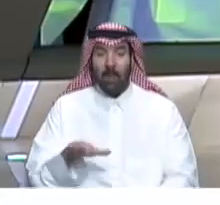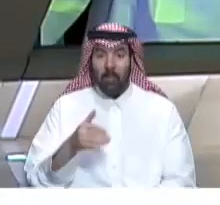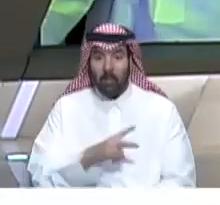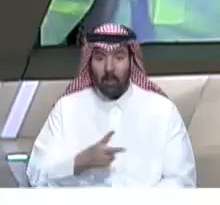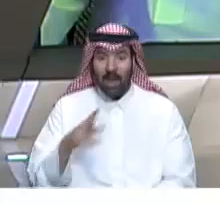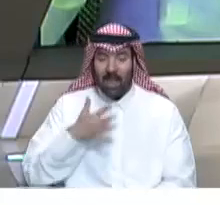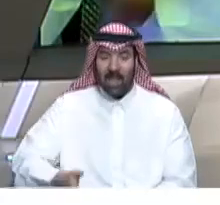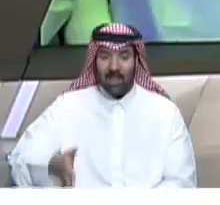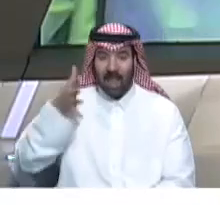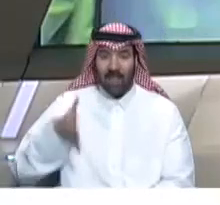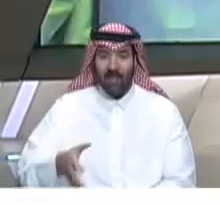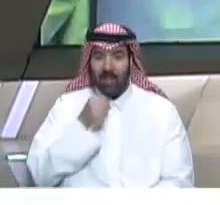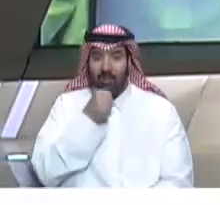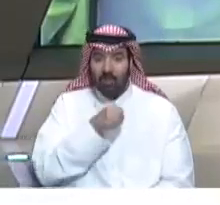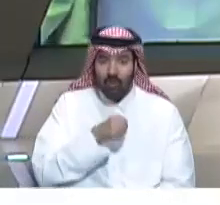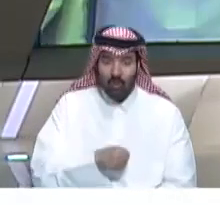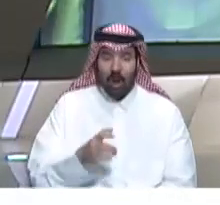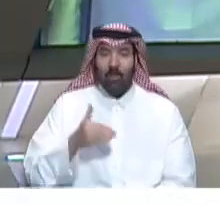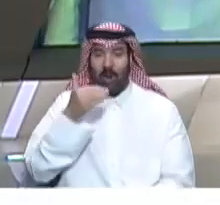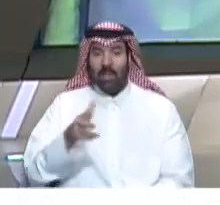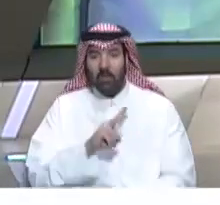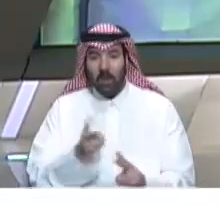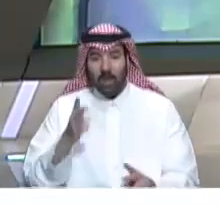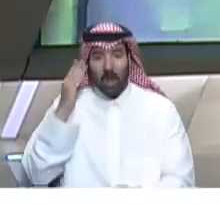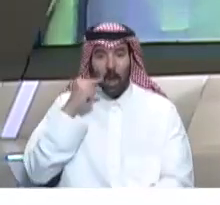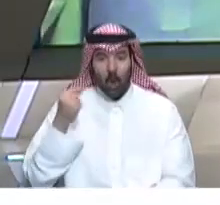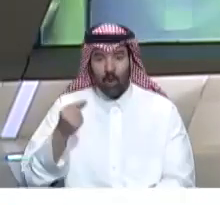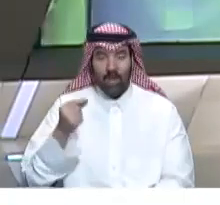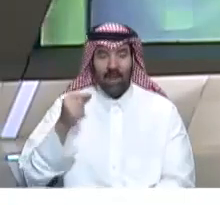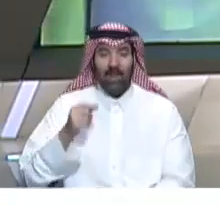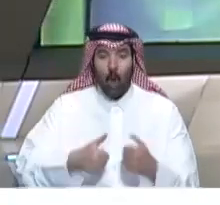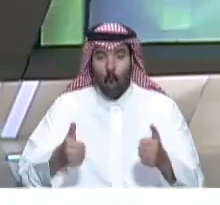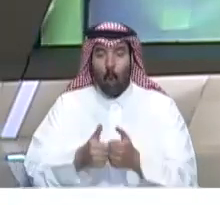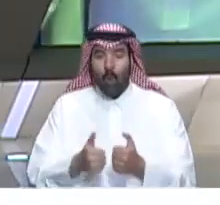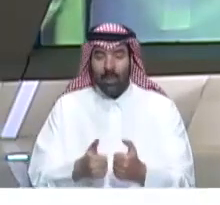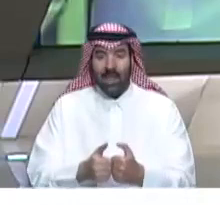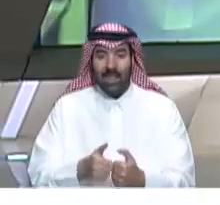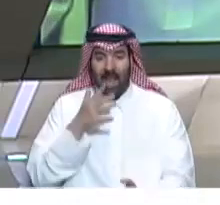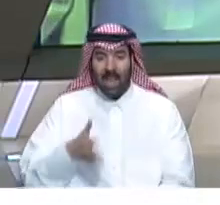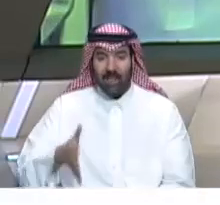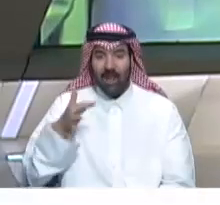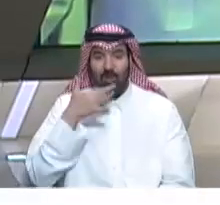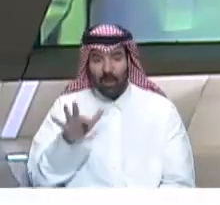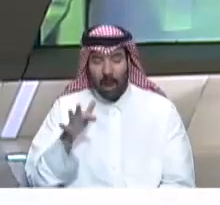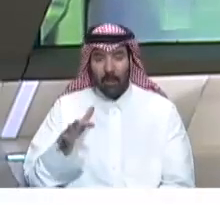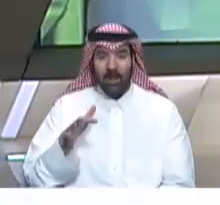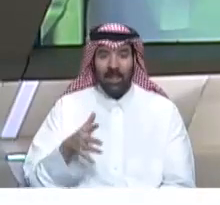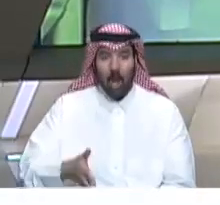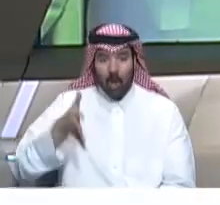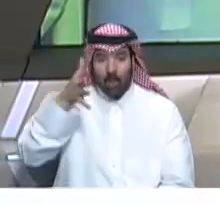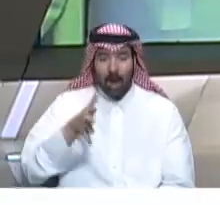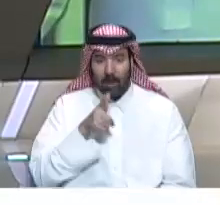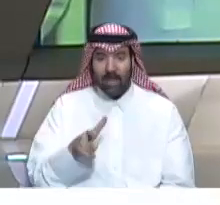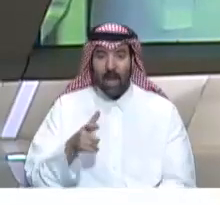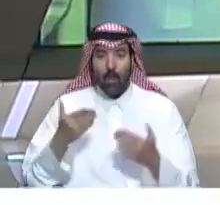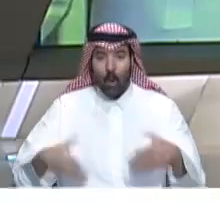جميع فئات المجتمع من الكبار والصغار والأسر والأطفال وكذلك الشباب وكبار السن